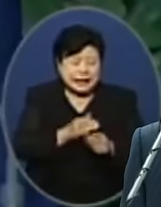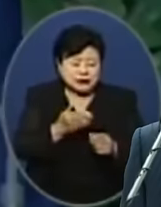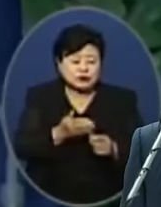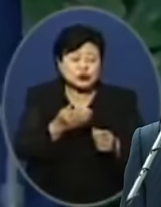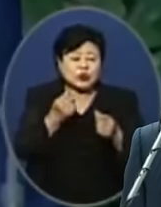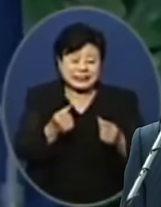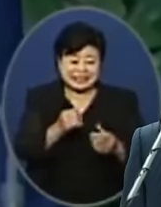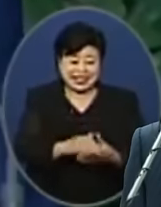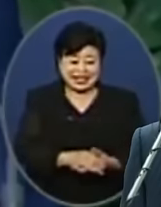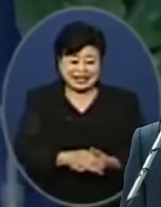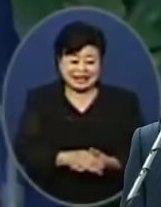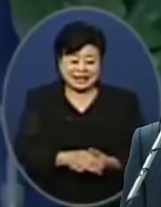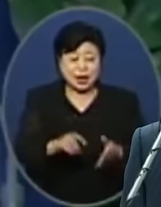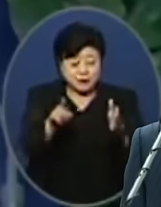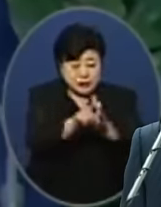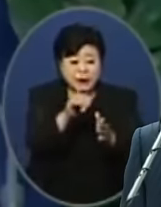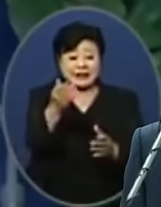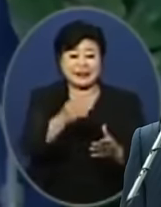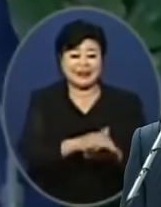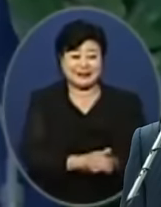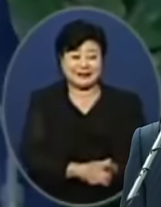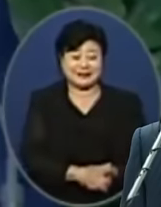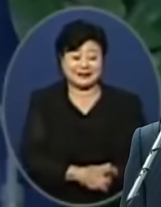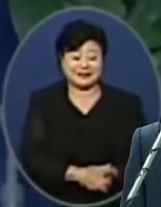계신다. 그걸 믿어야 되는 것입니다.